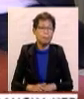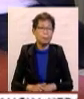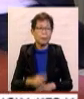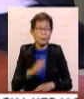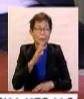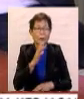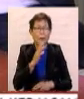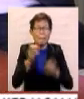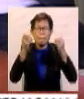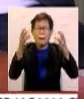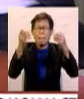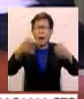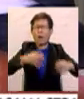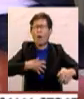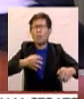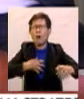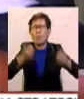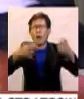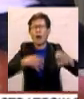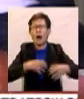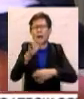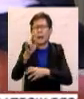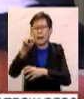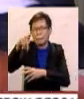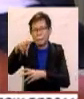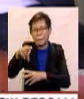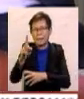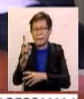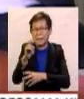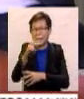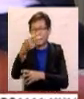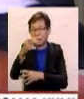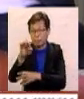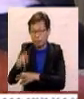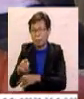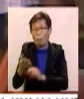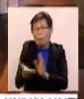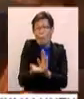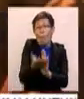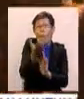Tambah beliau, kebanyakan aduan yang diterima KPDNHEP